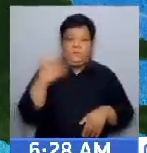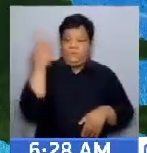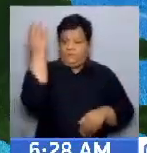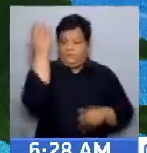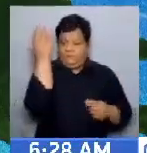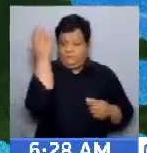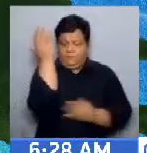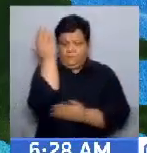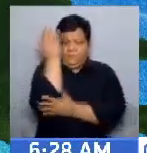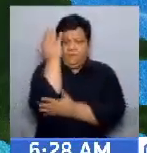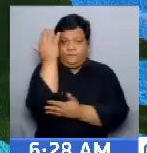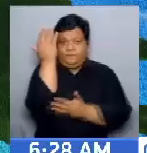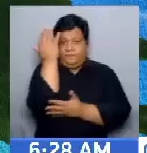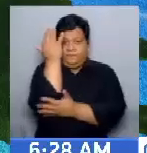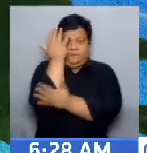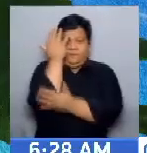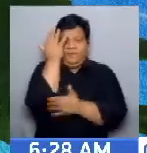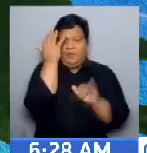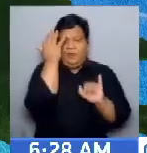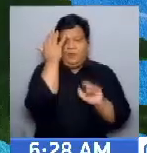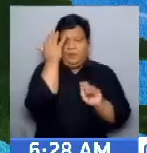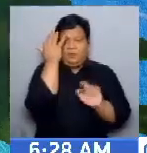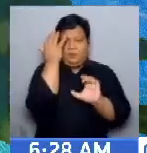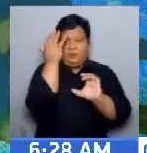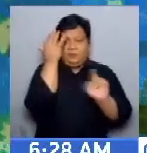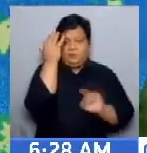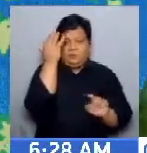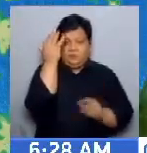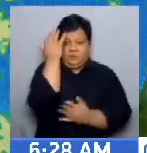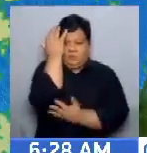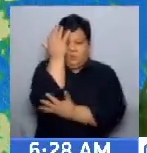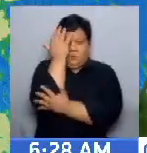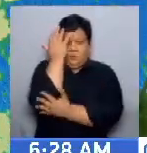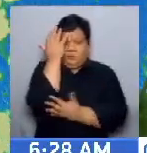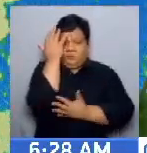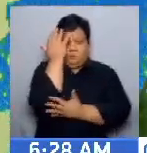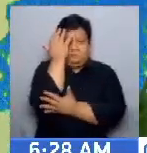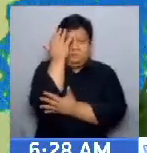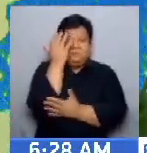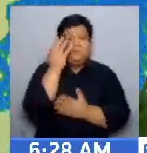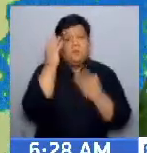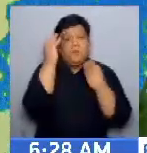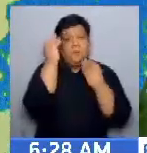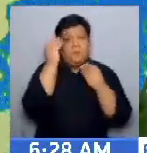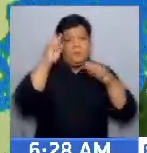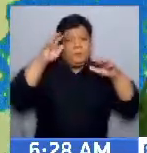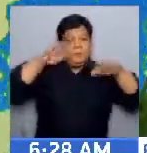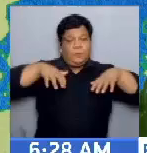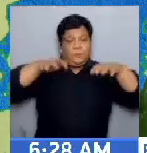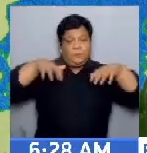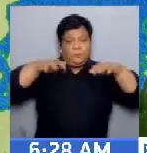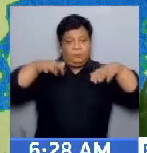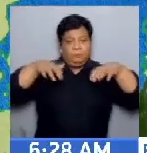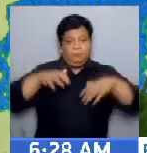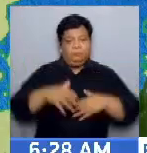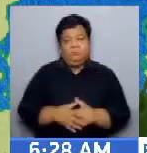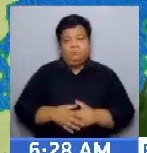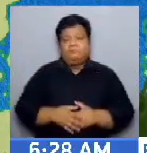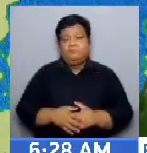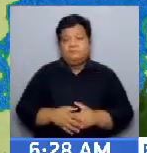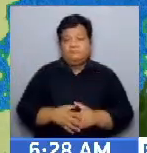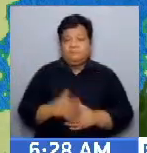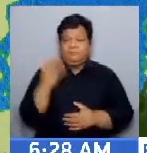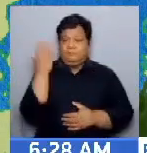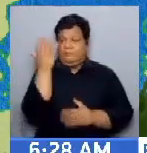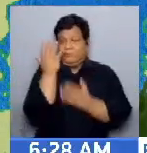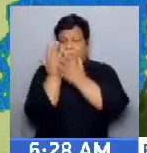yung ITZZ. At sa latest rainfall forecast ng Metro Weather, sa buong bansa, dito sa Luzon, sa